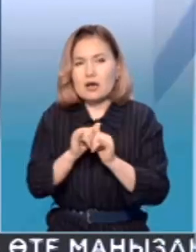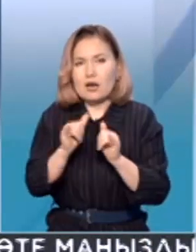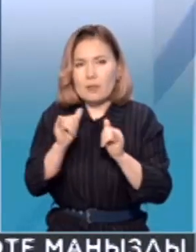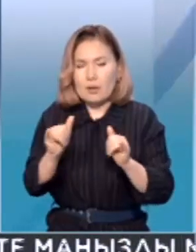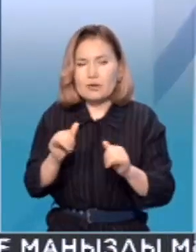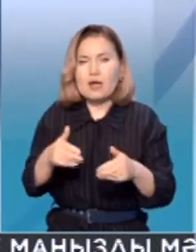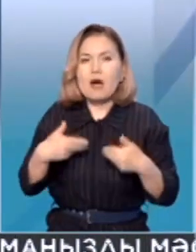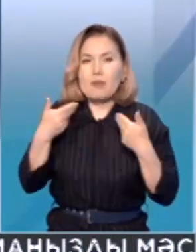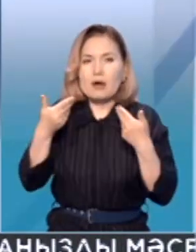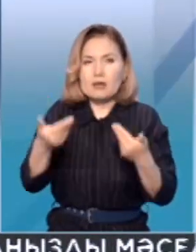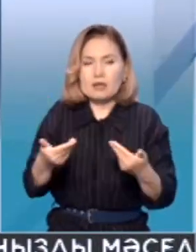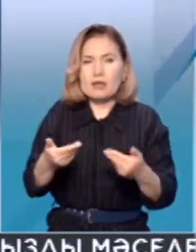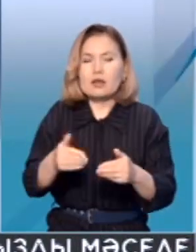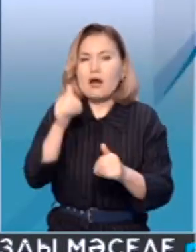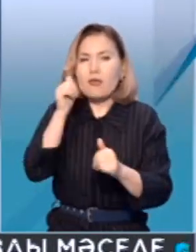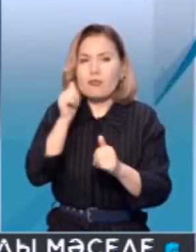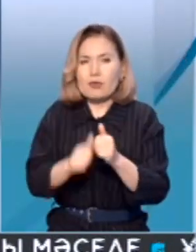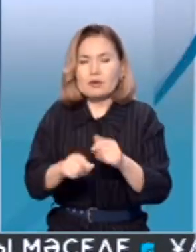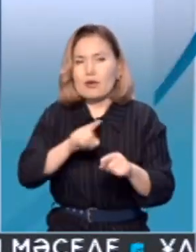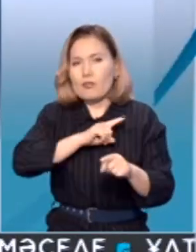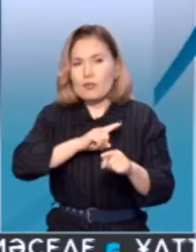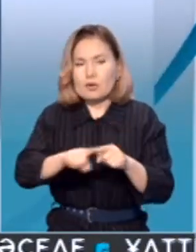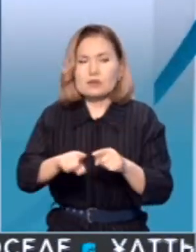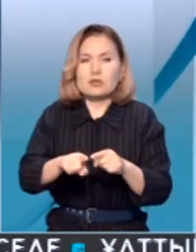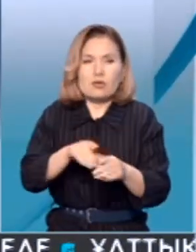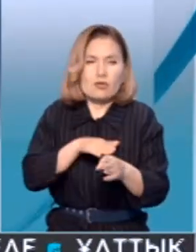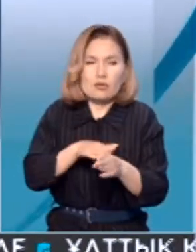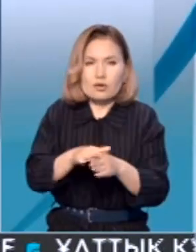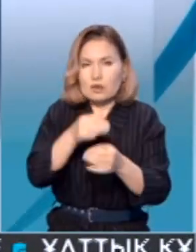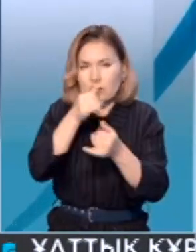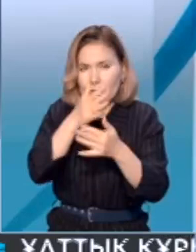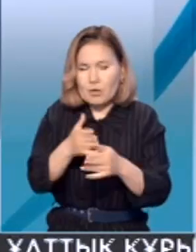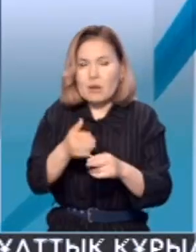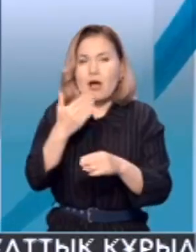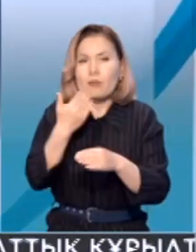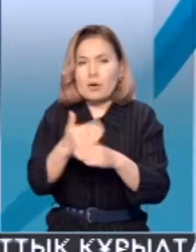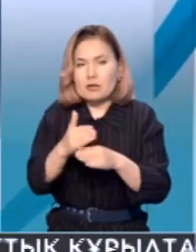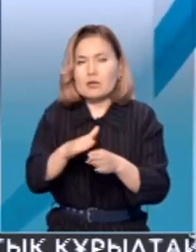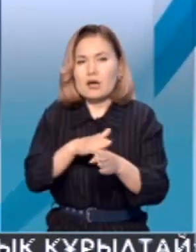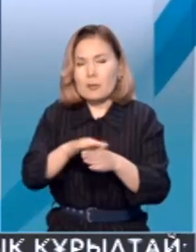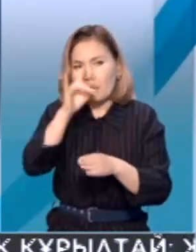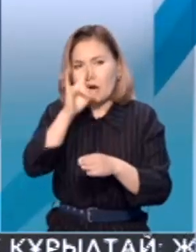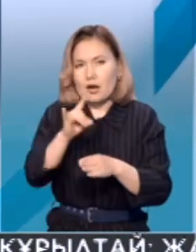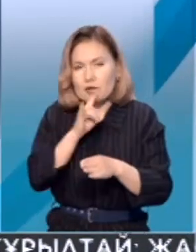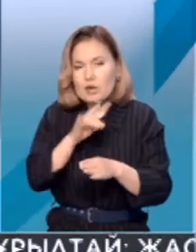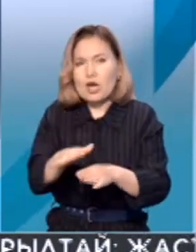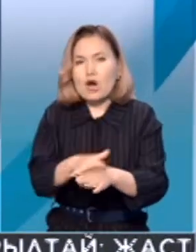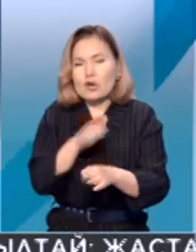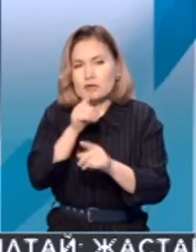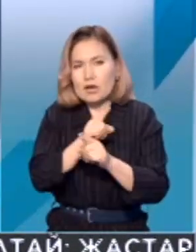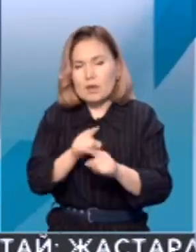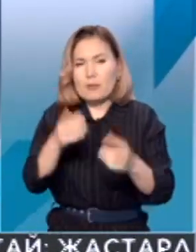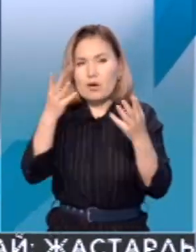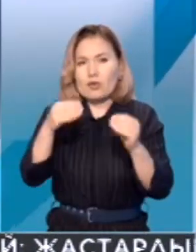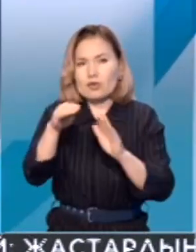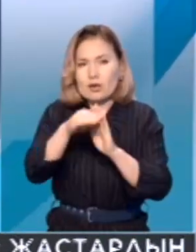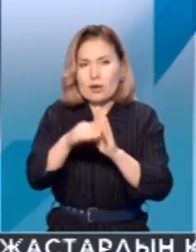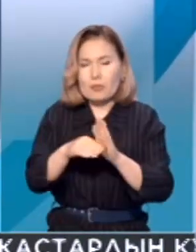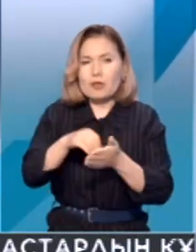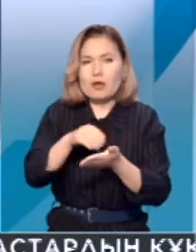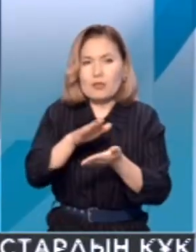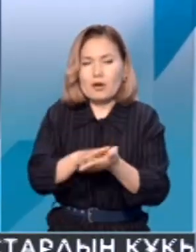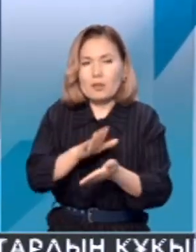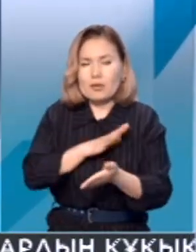жөніндегі бастамаларды тез арада іске асыру мүмкін емес. Осылайша, президент ел дамуының ұзақ мерзімді күн тәртібін белгілеп